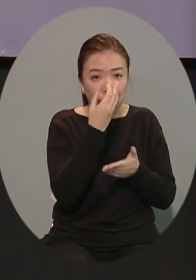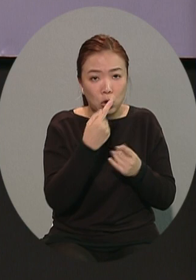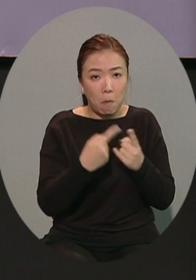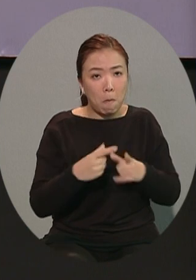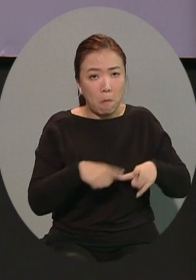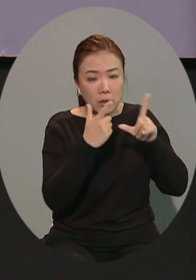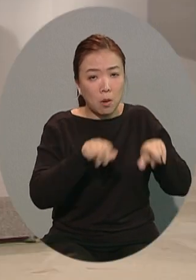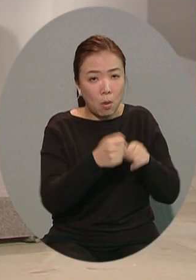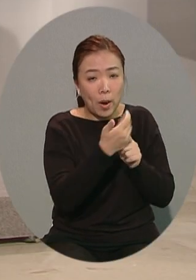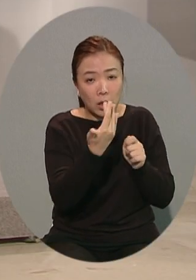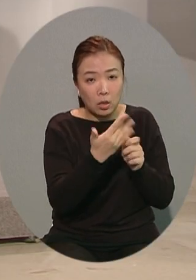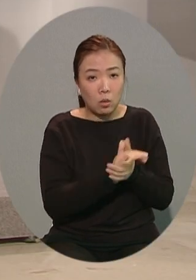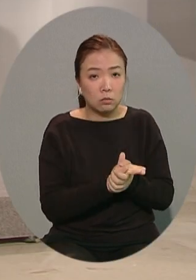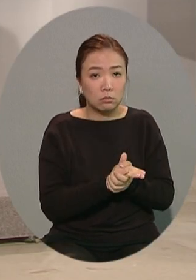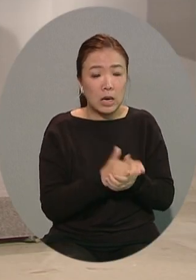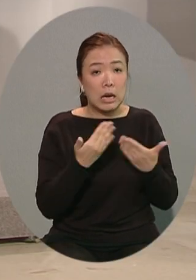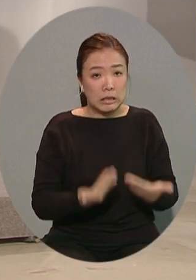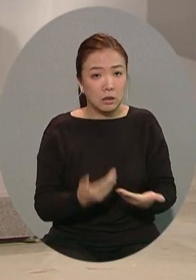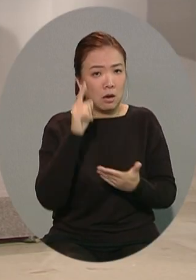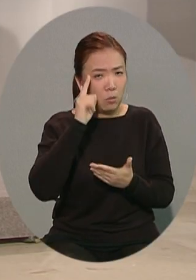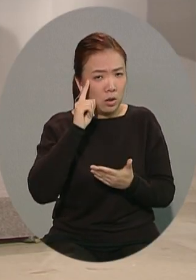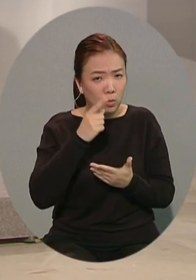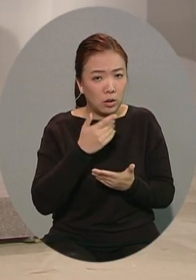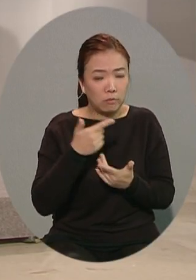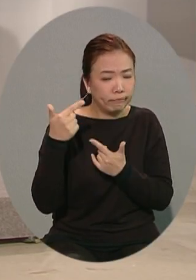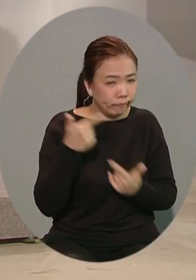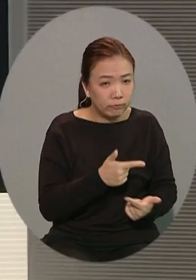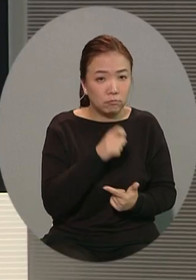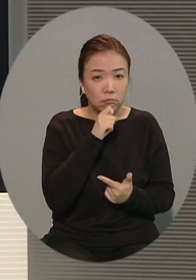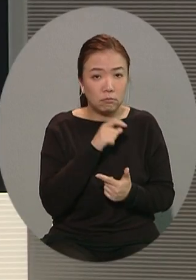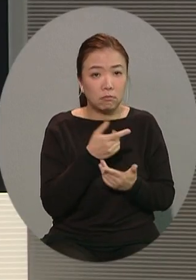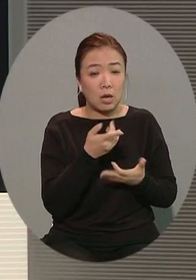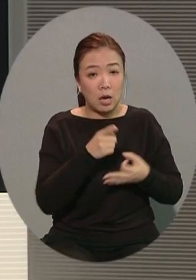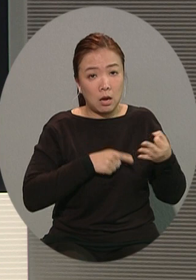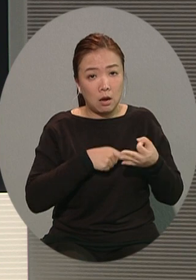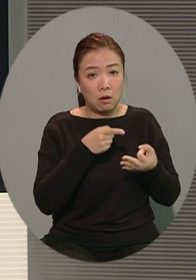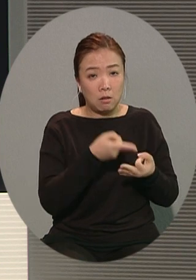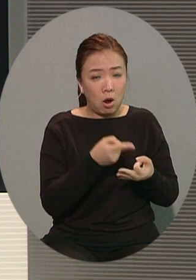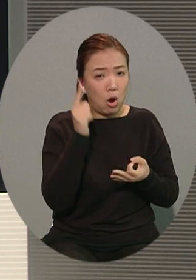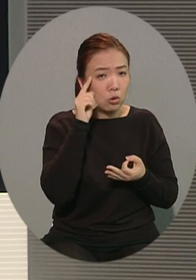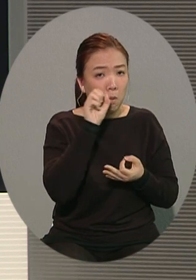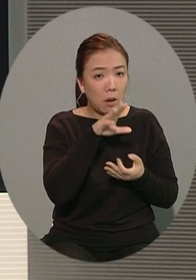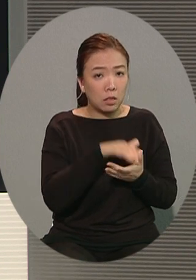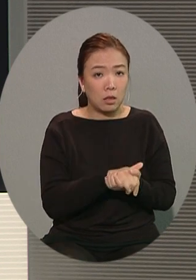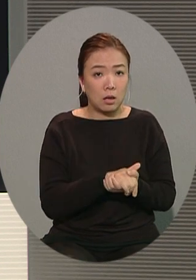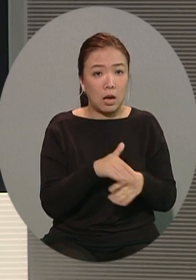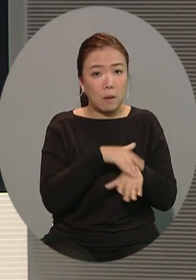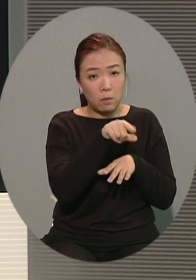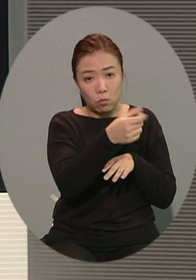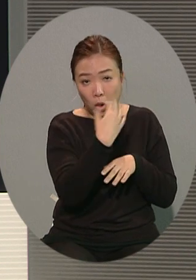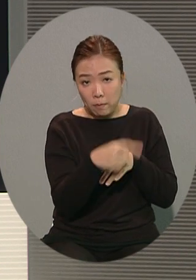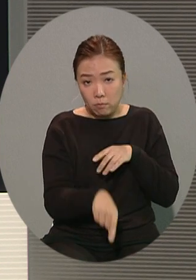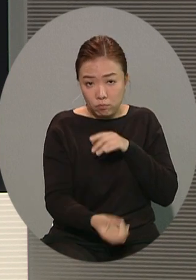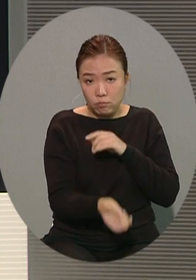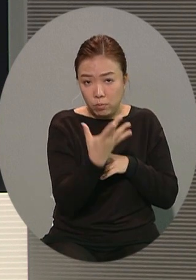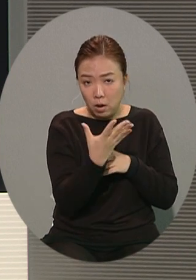幾多嘅破壞？我哋而家每一日都經歷緊。嘉誠，我想問你頭先話係本土派或者